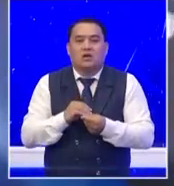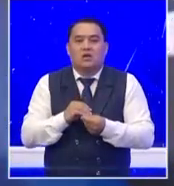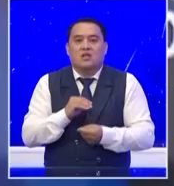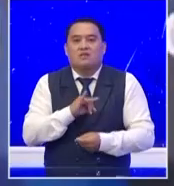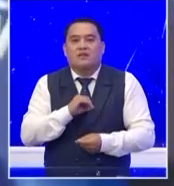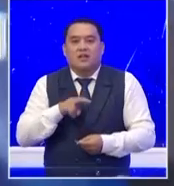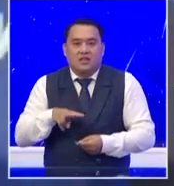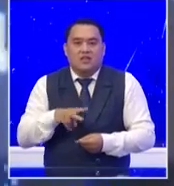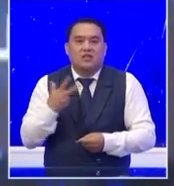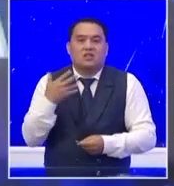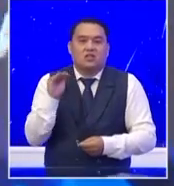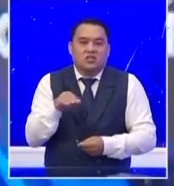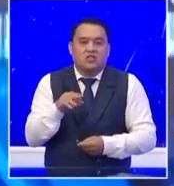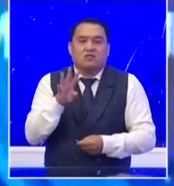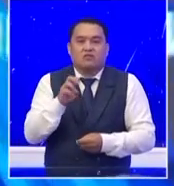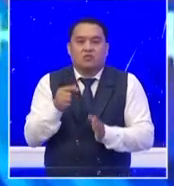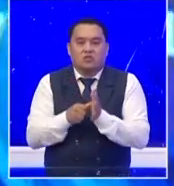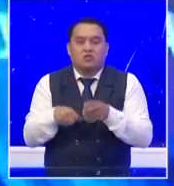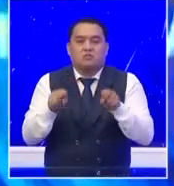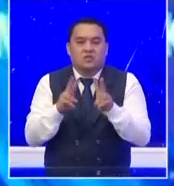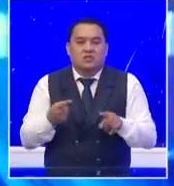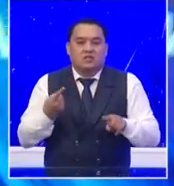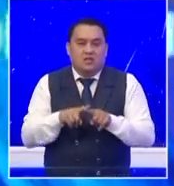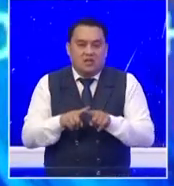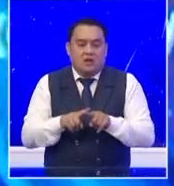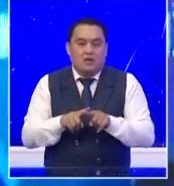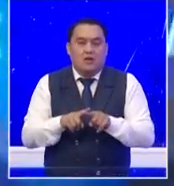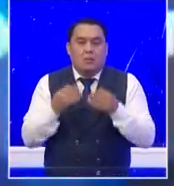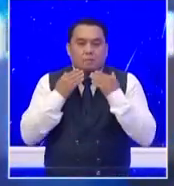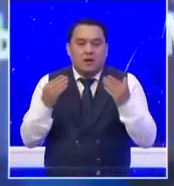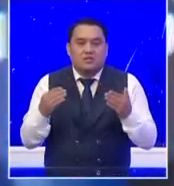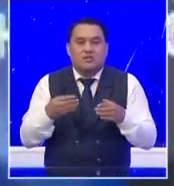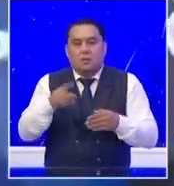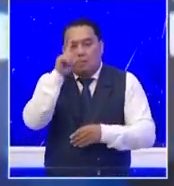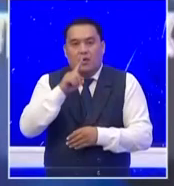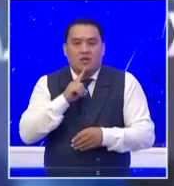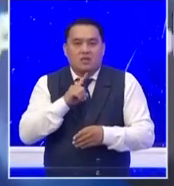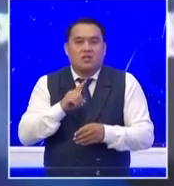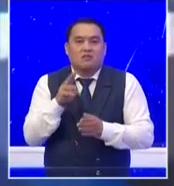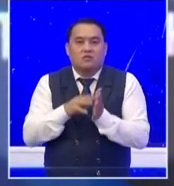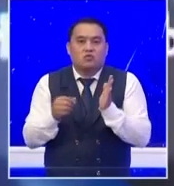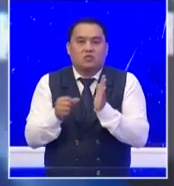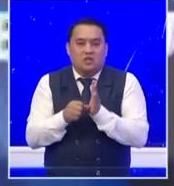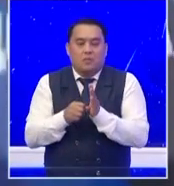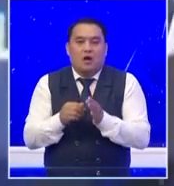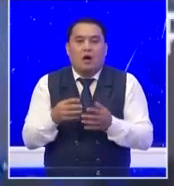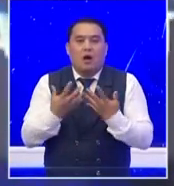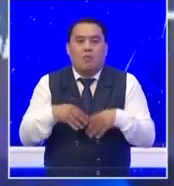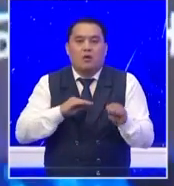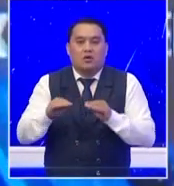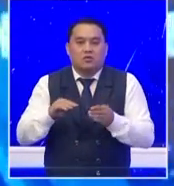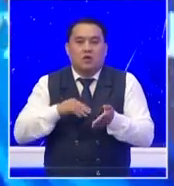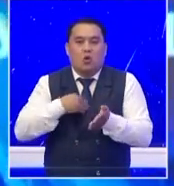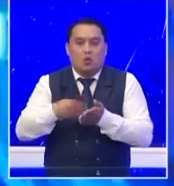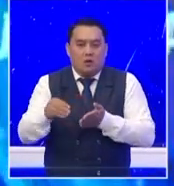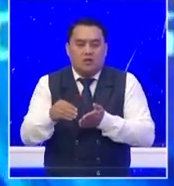ИВЛ составляет 3294 единицы. За последний месяц закуплено 978 аппаратов и дополнительно планируется